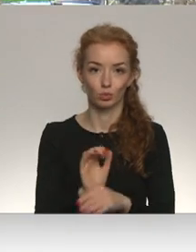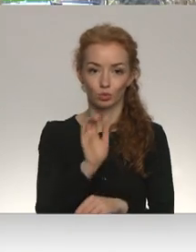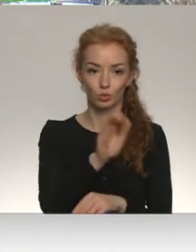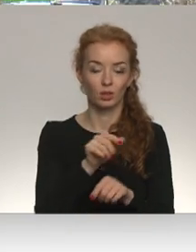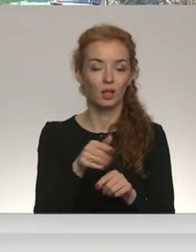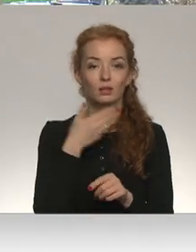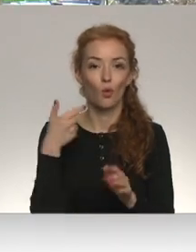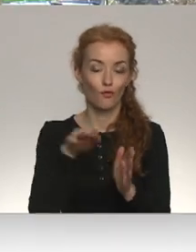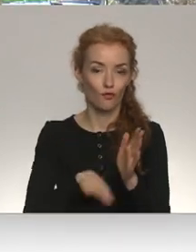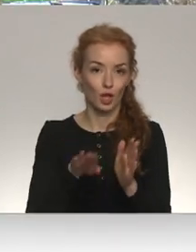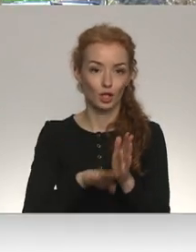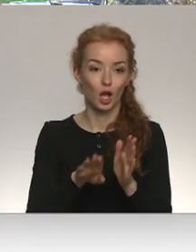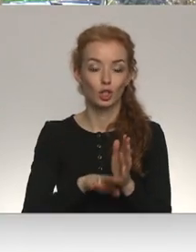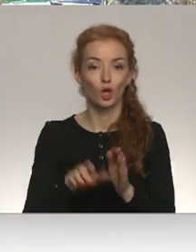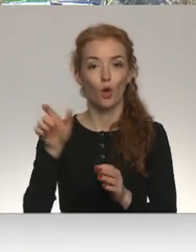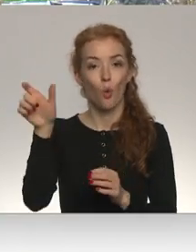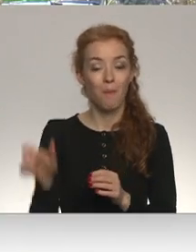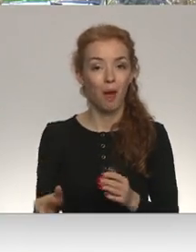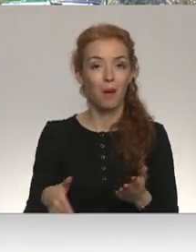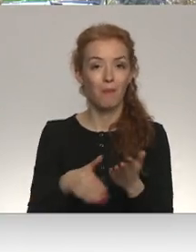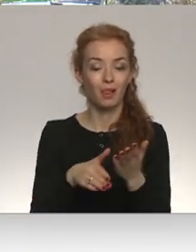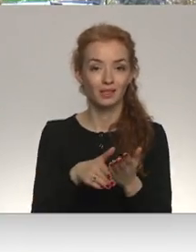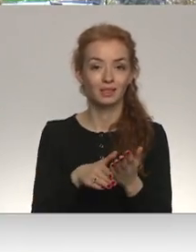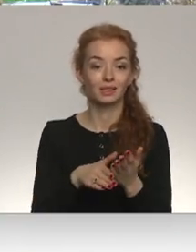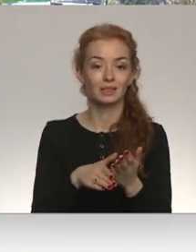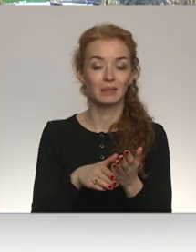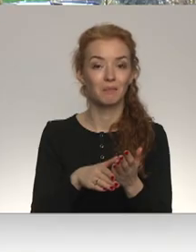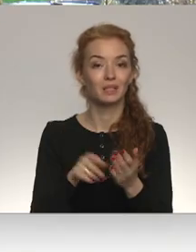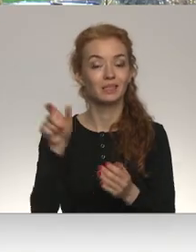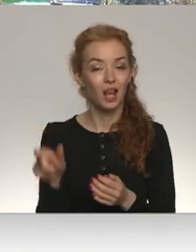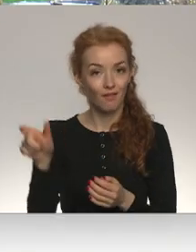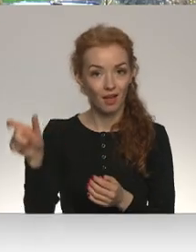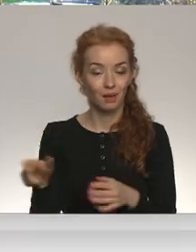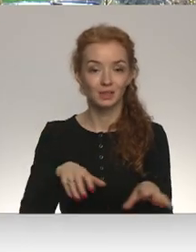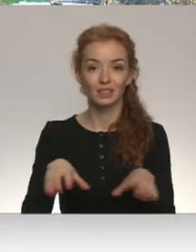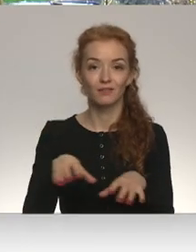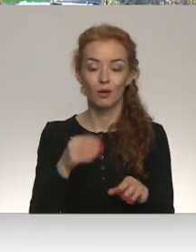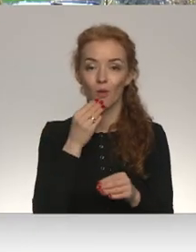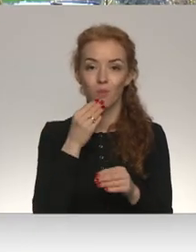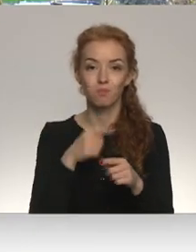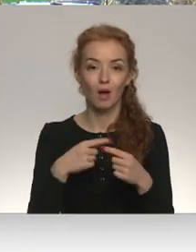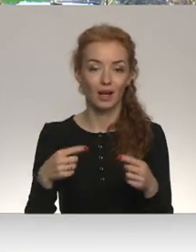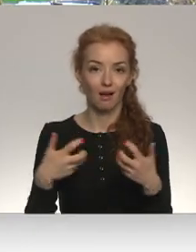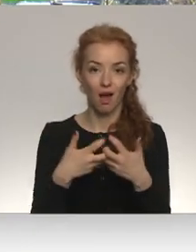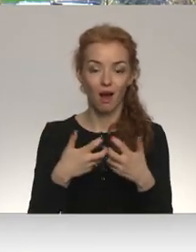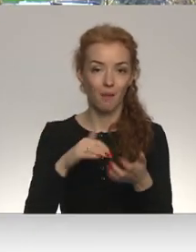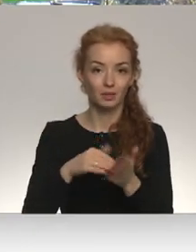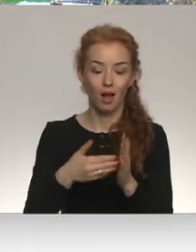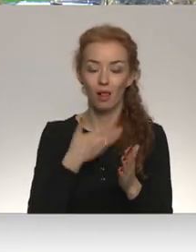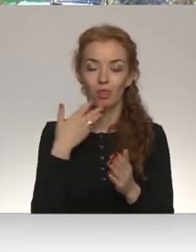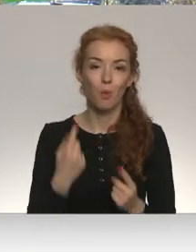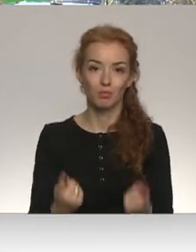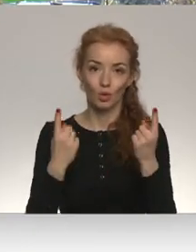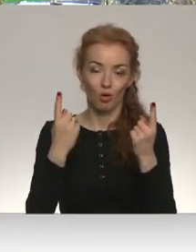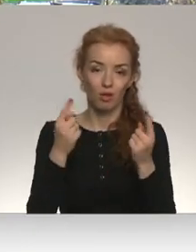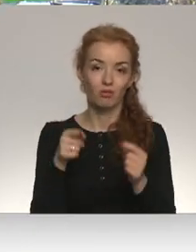nav vienkārši. Humānā palīdzība paredz palīdzību cilvēkiem. Ja dzīvnieku barība kara apstākļos noteikti nav prioritāte,